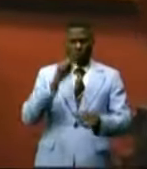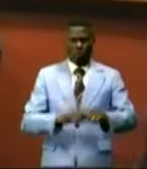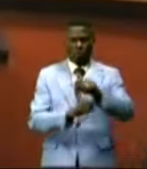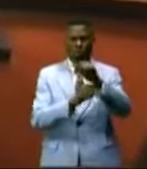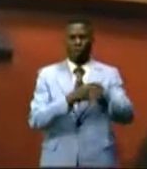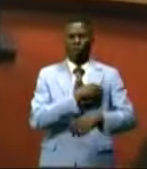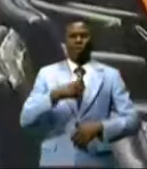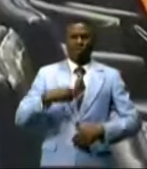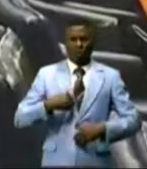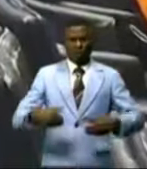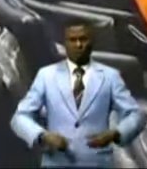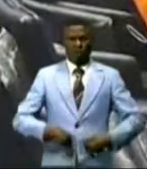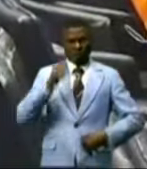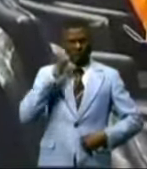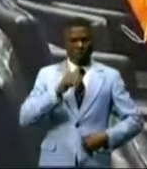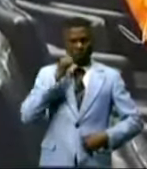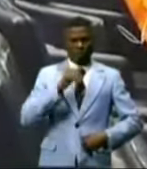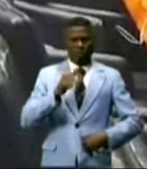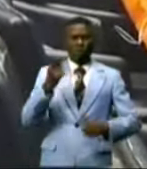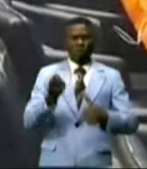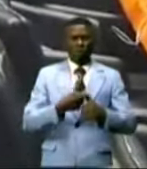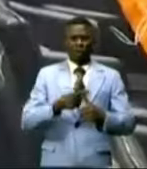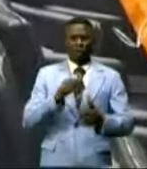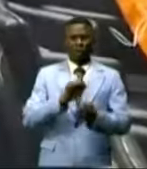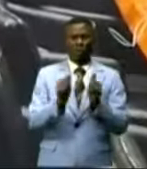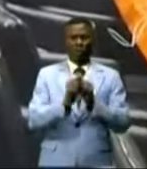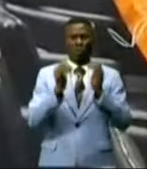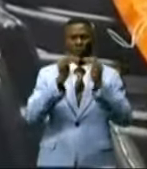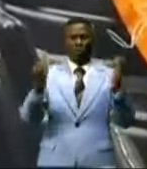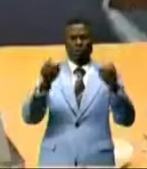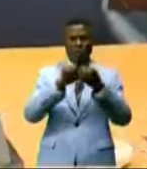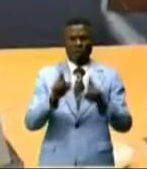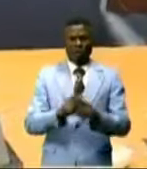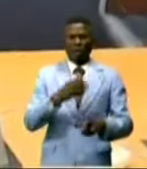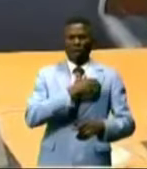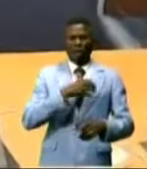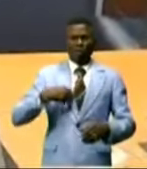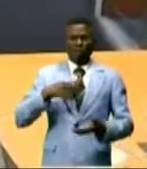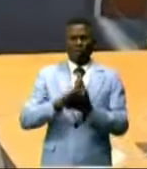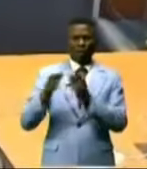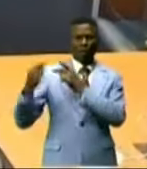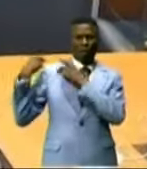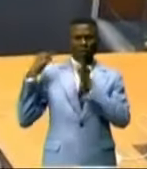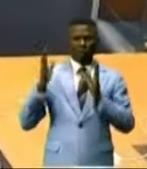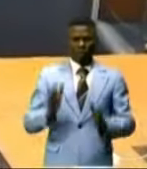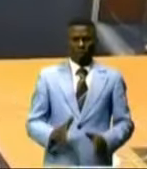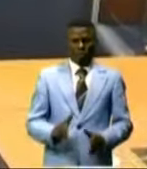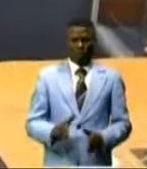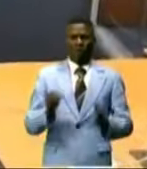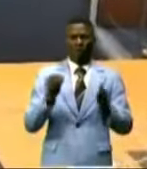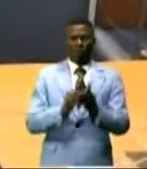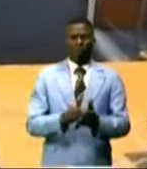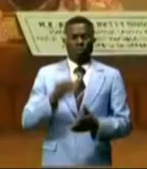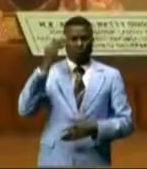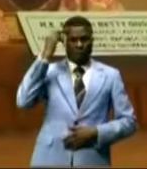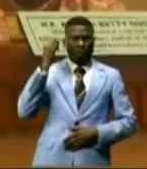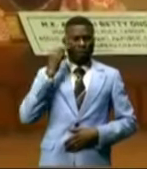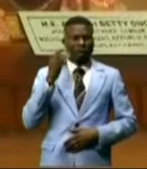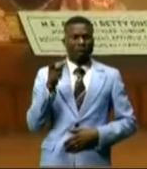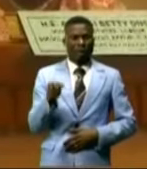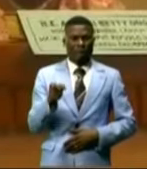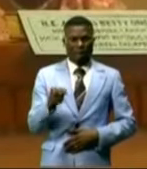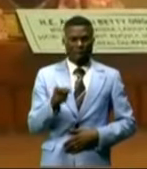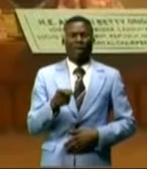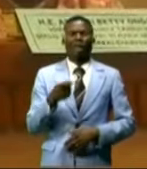femme et jeune fille, surtout en matière de paix et de l'autonomisation. Faisant d'une pierre deux coups, Mireille Massangou-Bibi Muloko